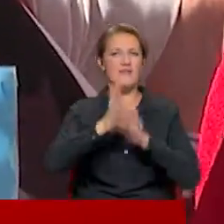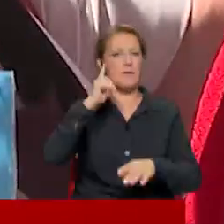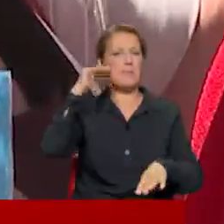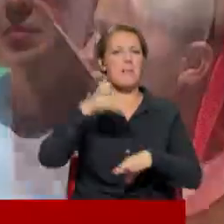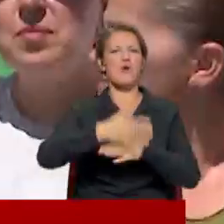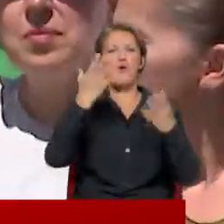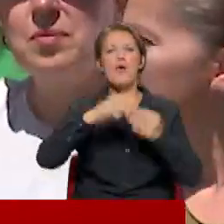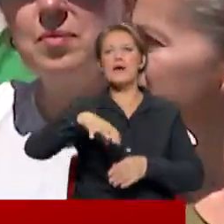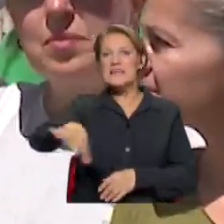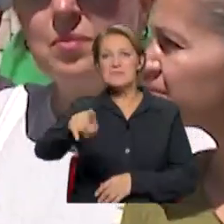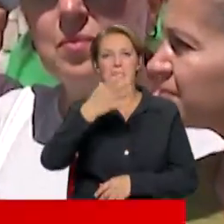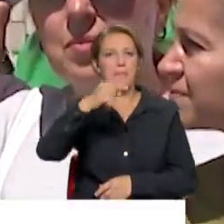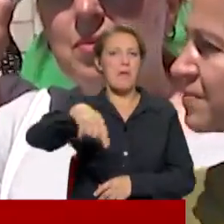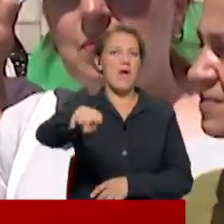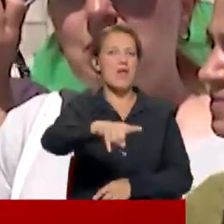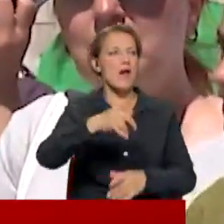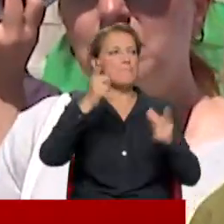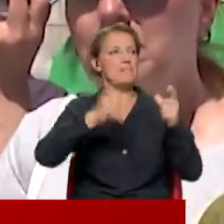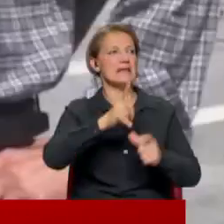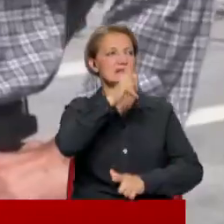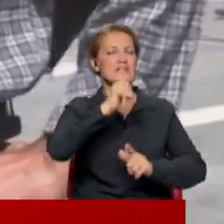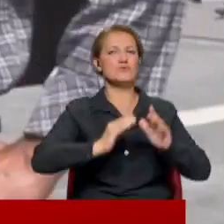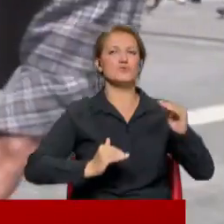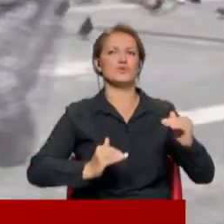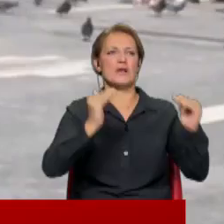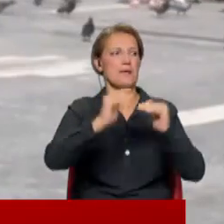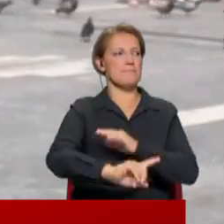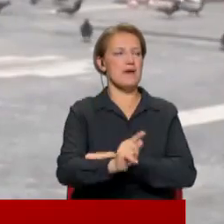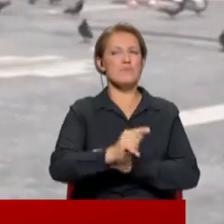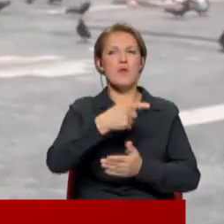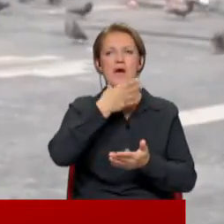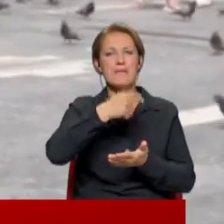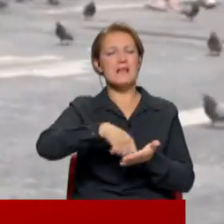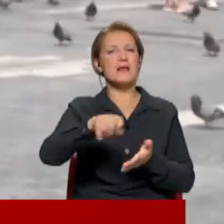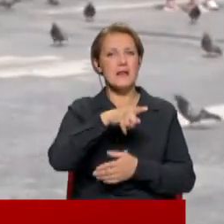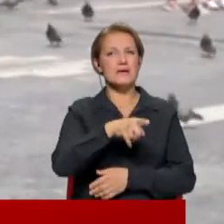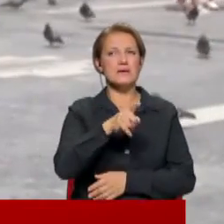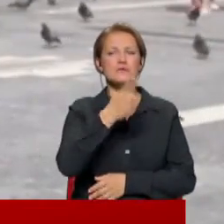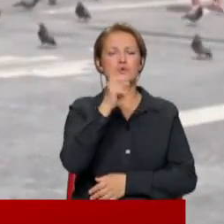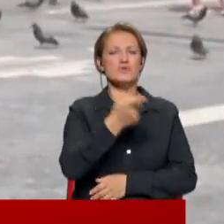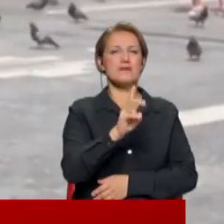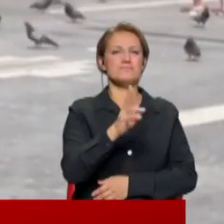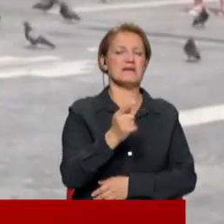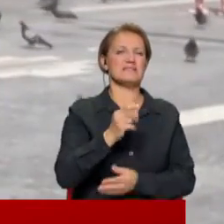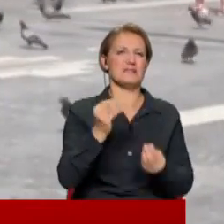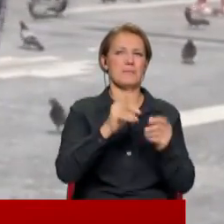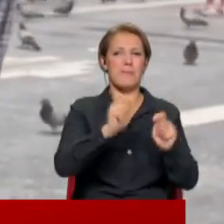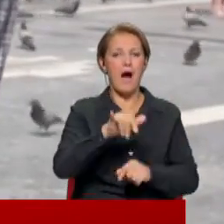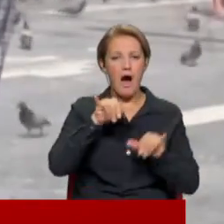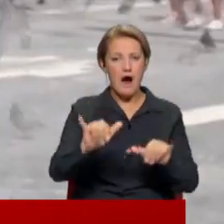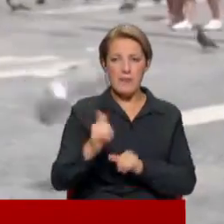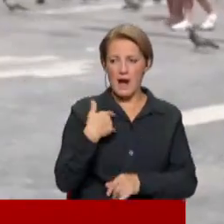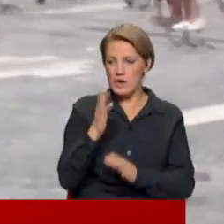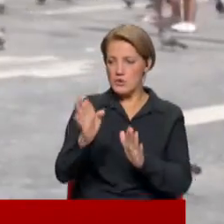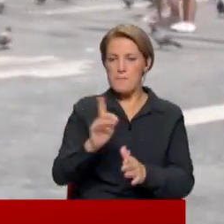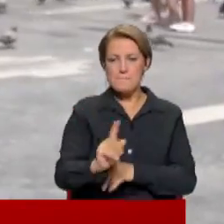olan kesim emekliler, meydanlardan ses yükseltti. Memur emeklerine %25 zam verdi. Ya Allah aşkına biz aynı bakkala gidiyoruz, aynı markete